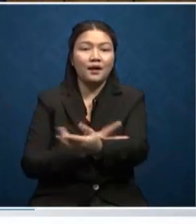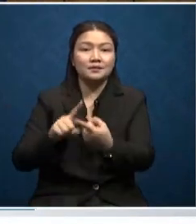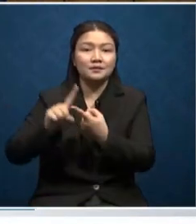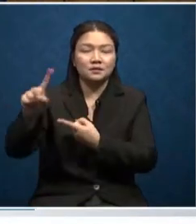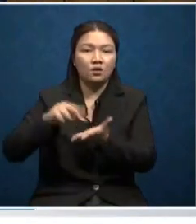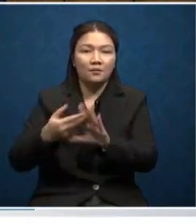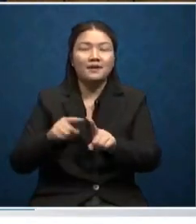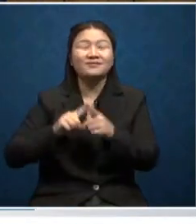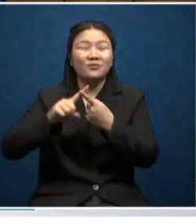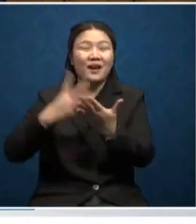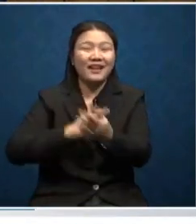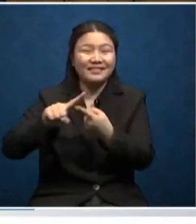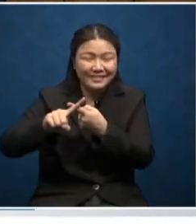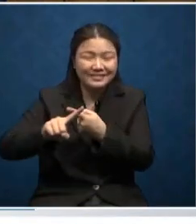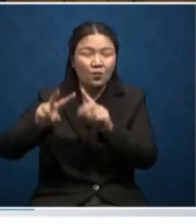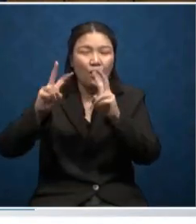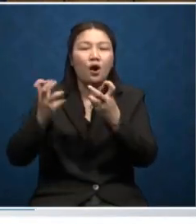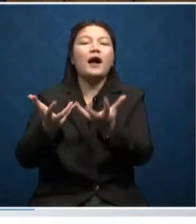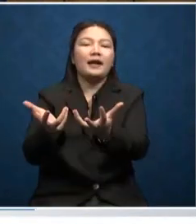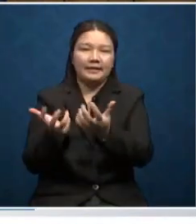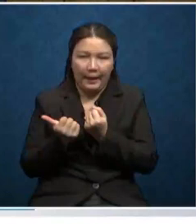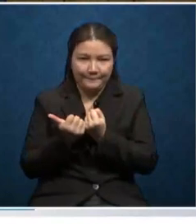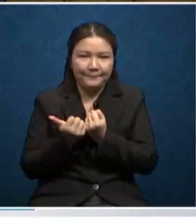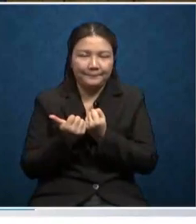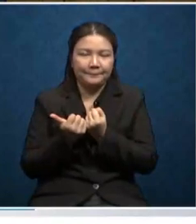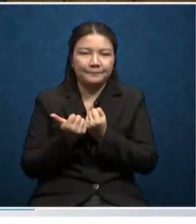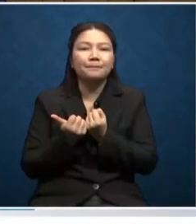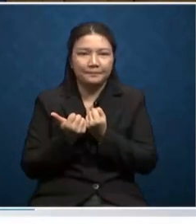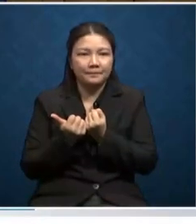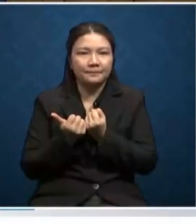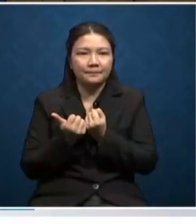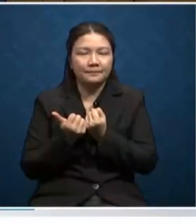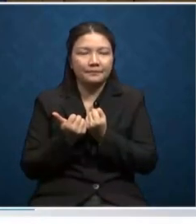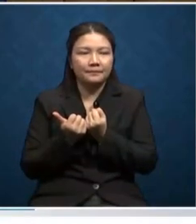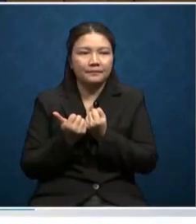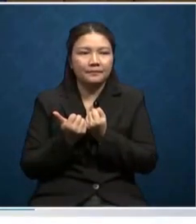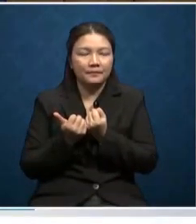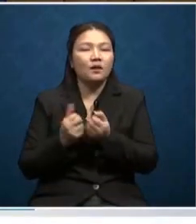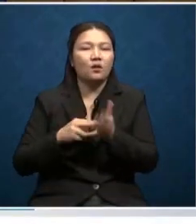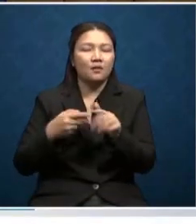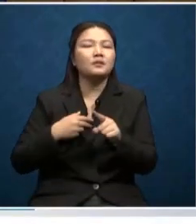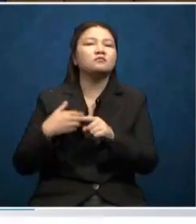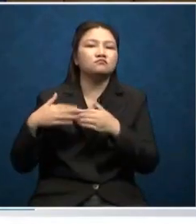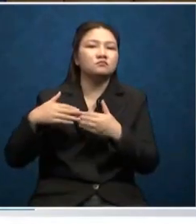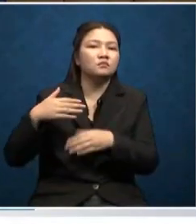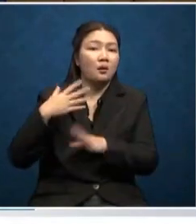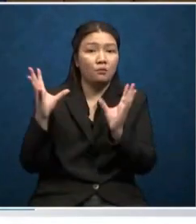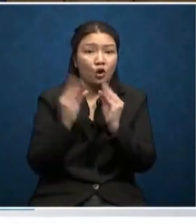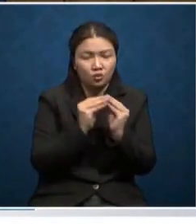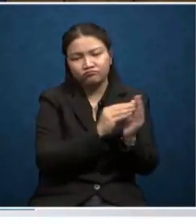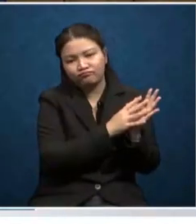ว่ารับหลักการแล้วหลักการเนี่ยในระยะหลังๆเนี่ย